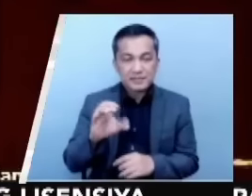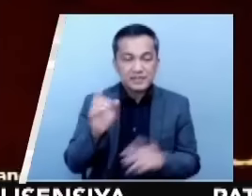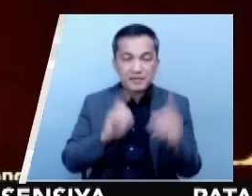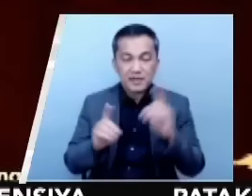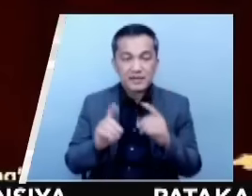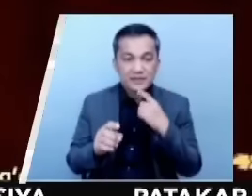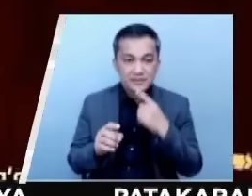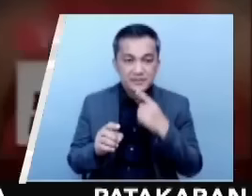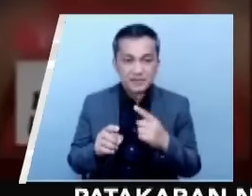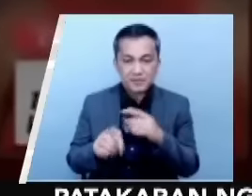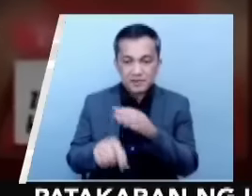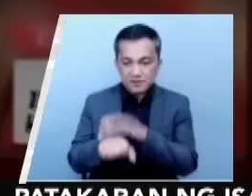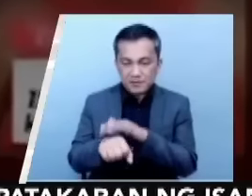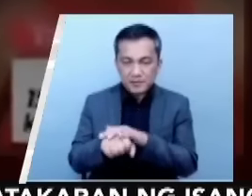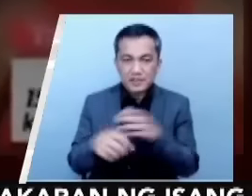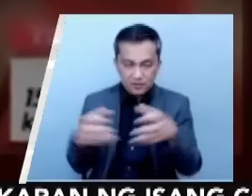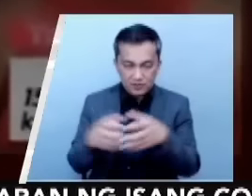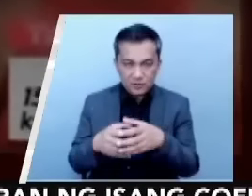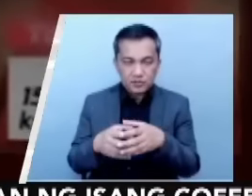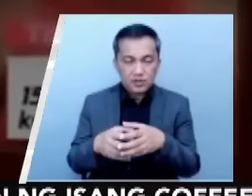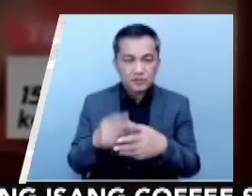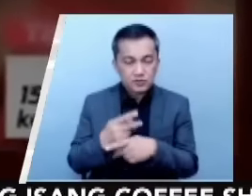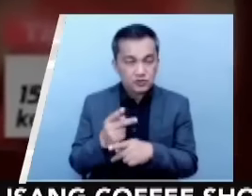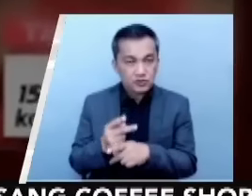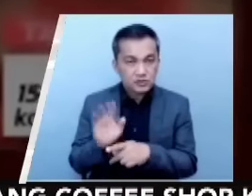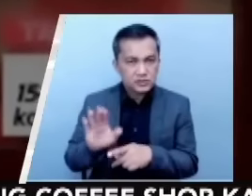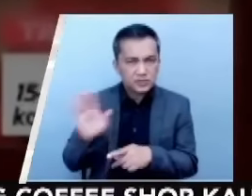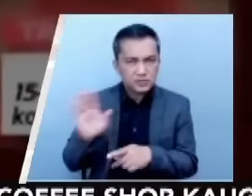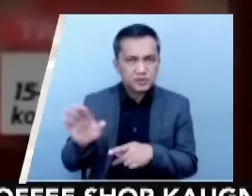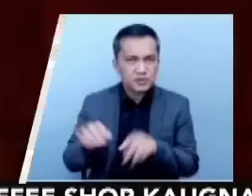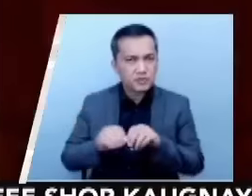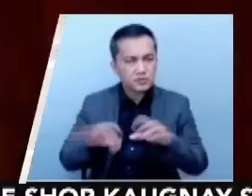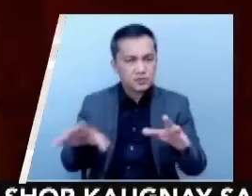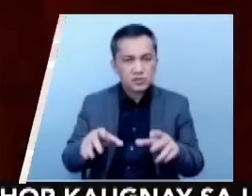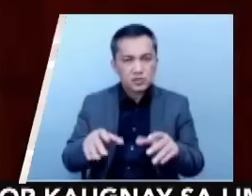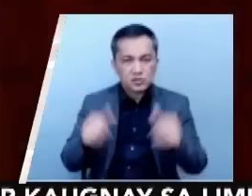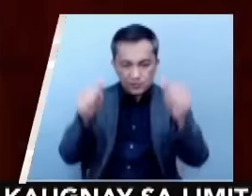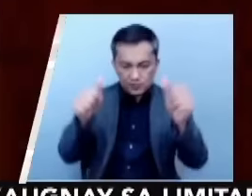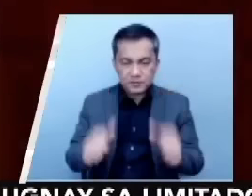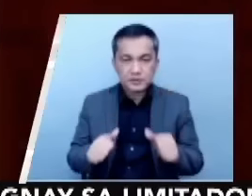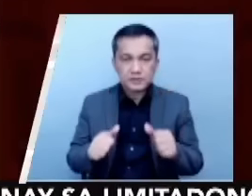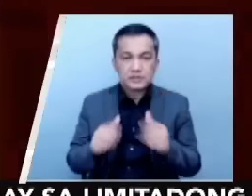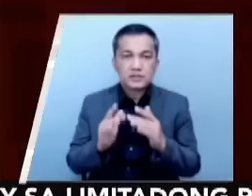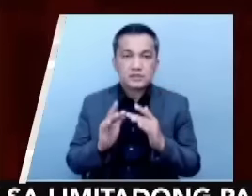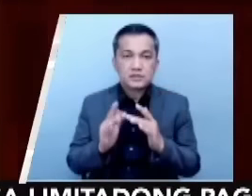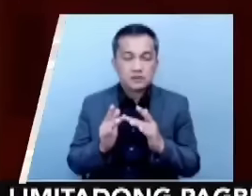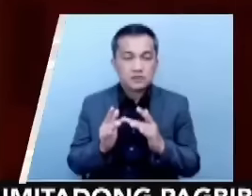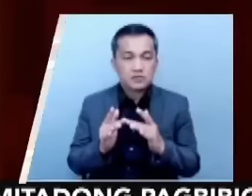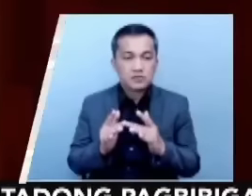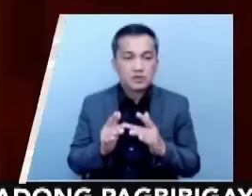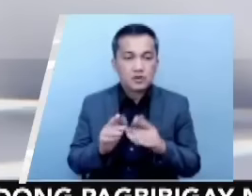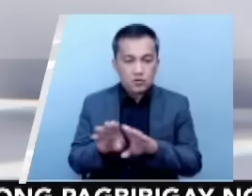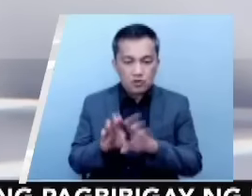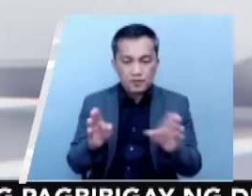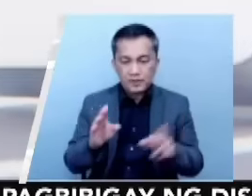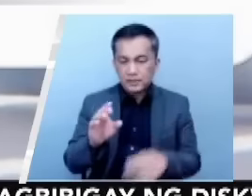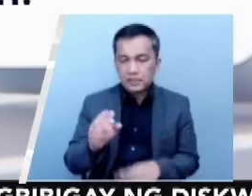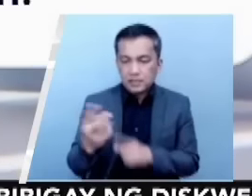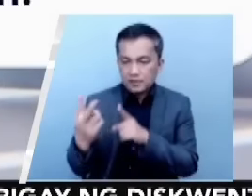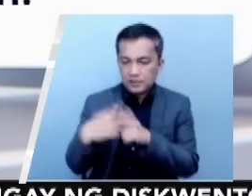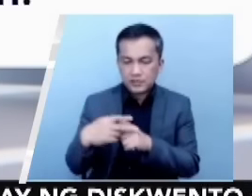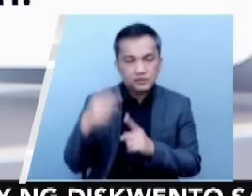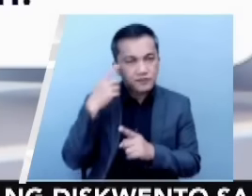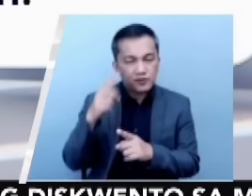at produksyon tungkol sa umano'y kumakalat na post sa social media na open auditions para sa show. Sa